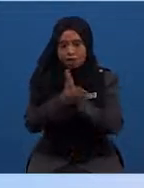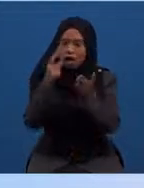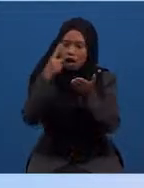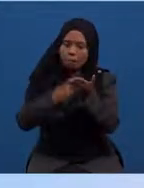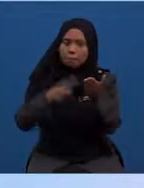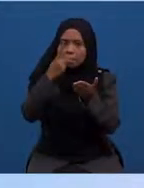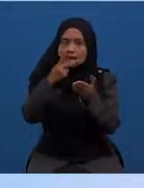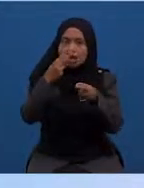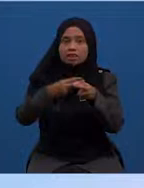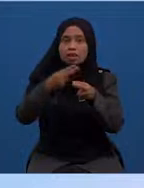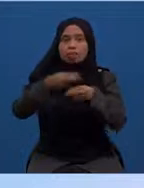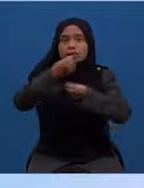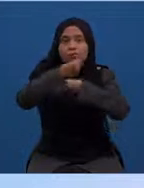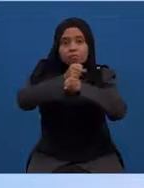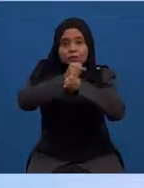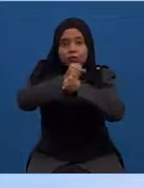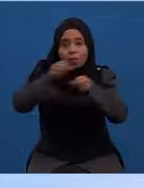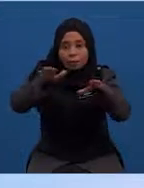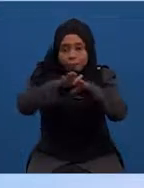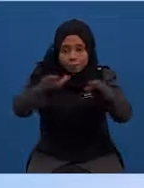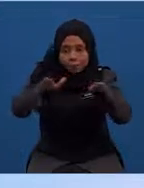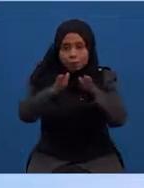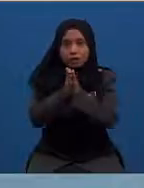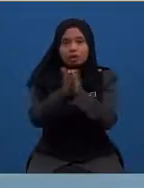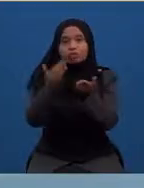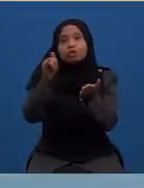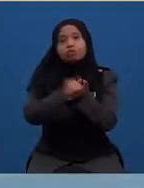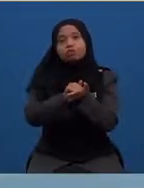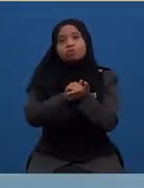apakah nama bentuk asas bagi permukaan buku tersebut?